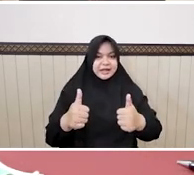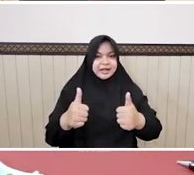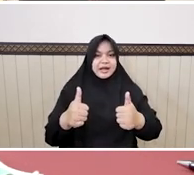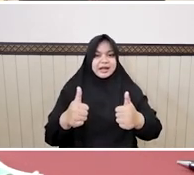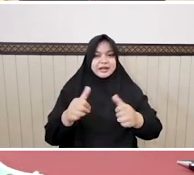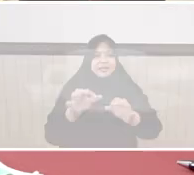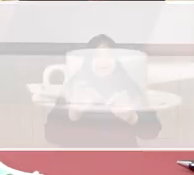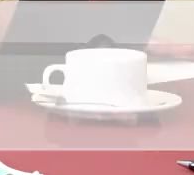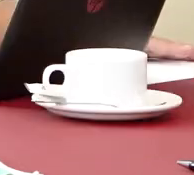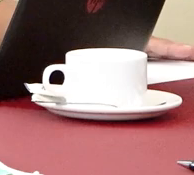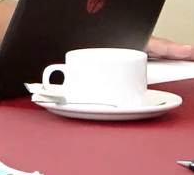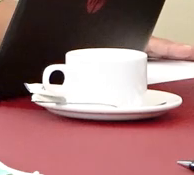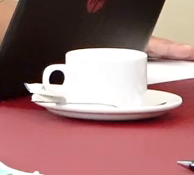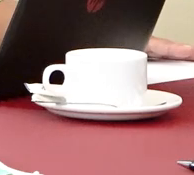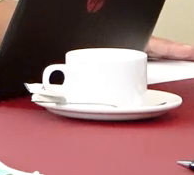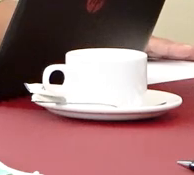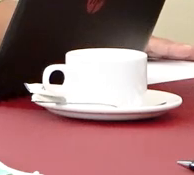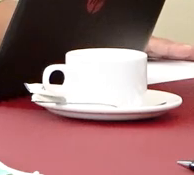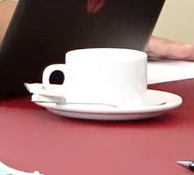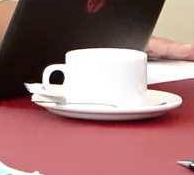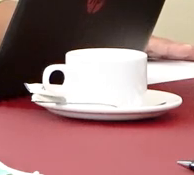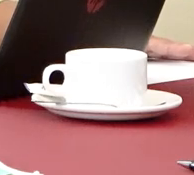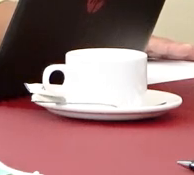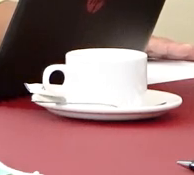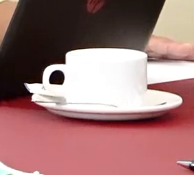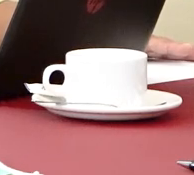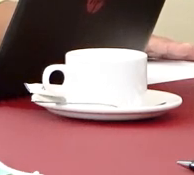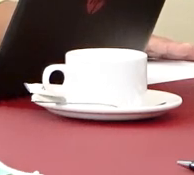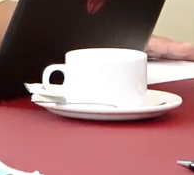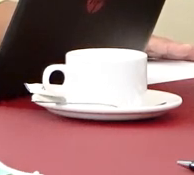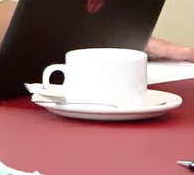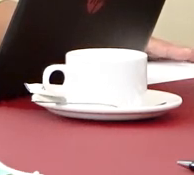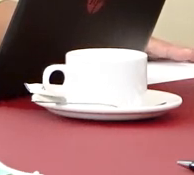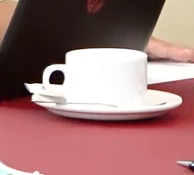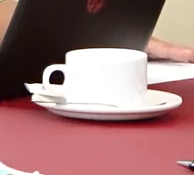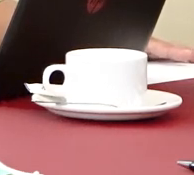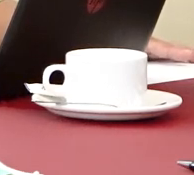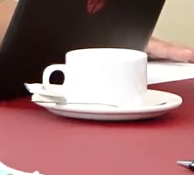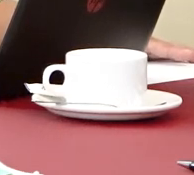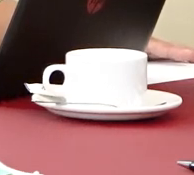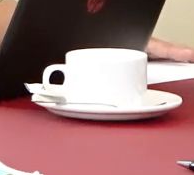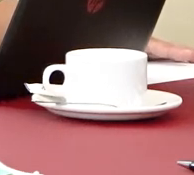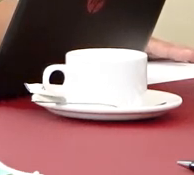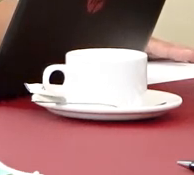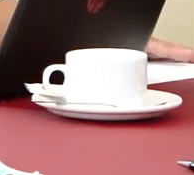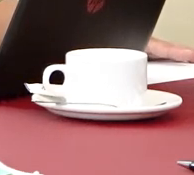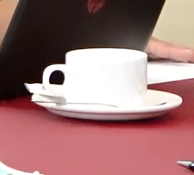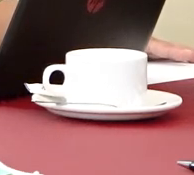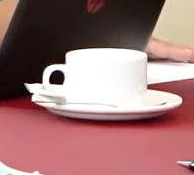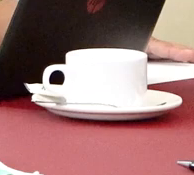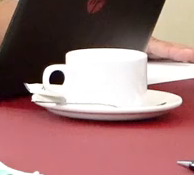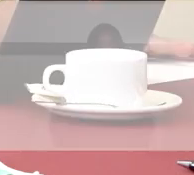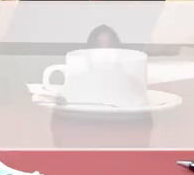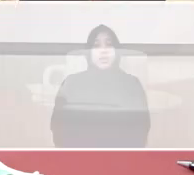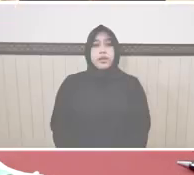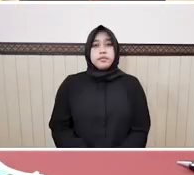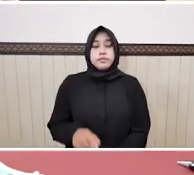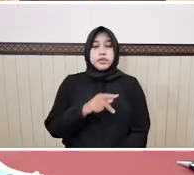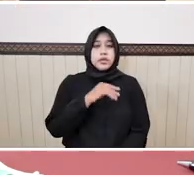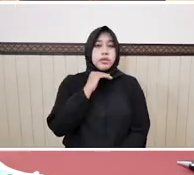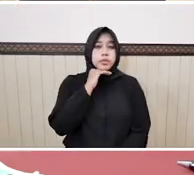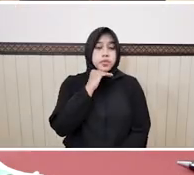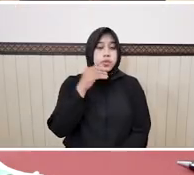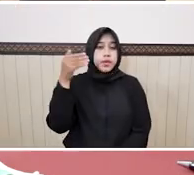lembaga peradilan dan eh tentunya kita juga menunggu akan